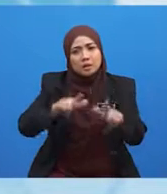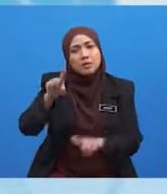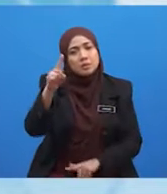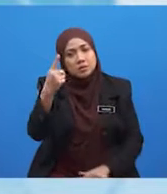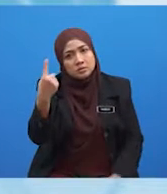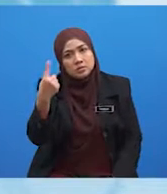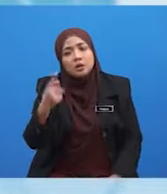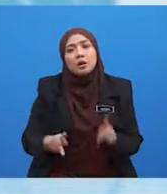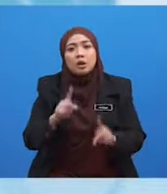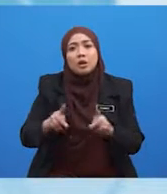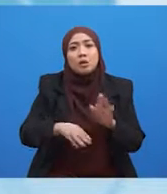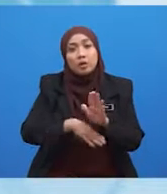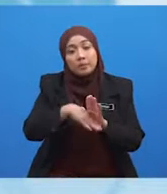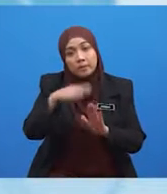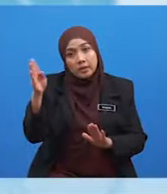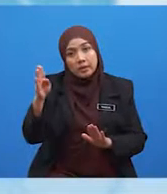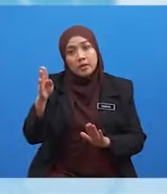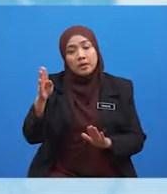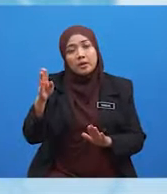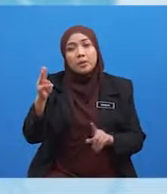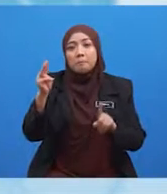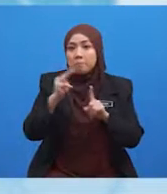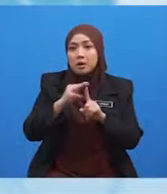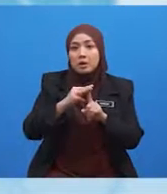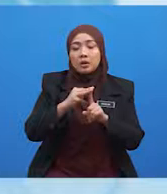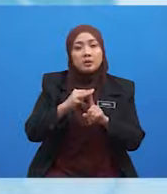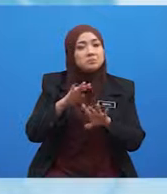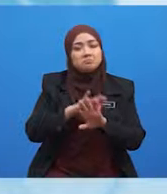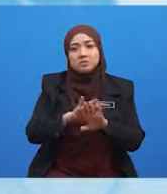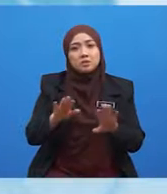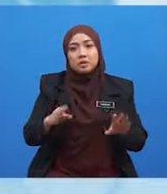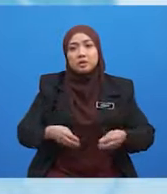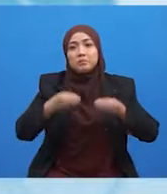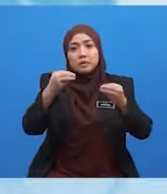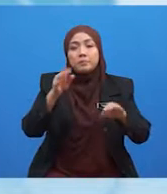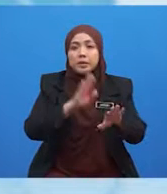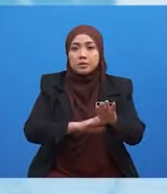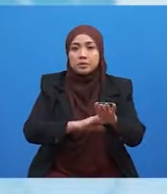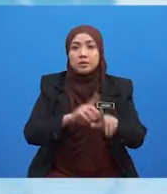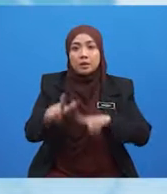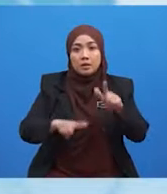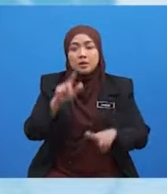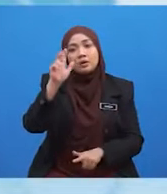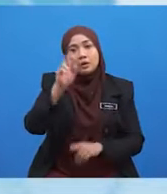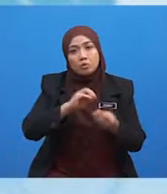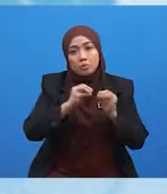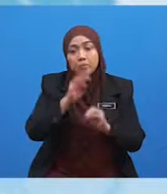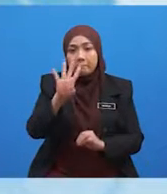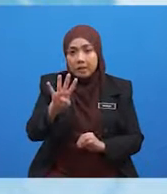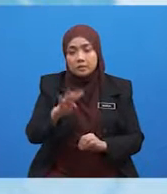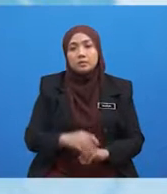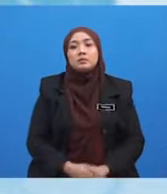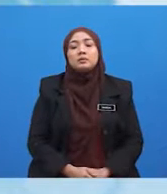Raja menulis eh daripada yang diminta maka markah tidak akan diberikan kepada langkah yang keempat